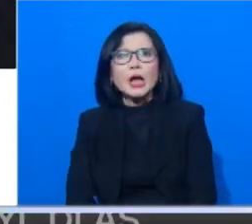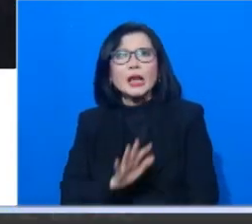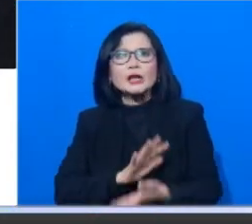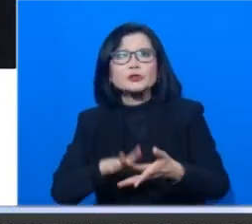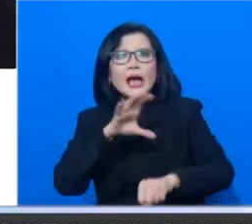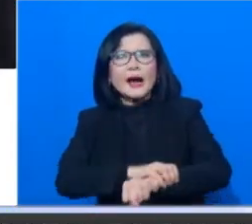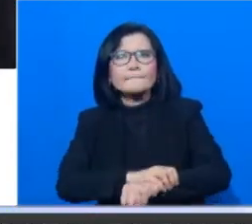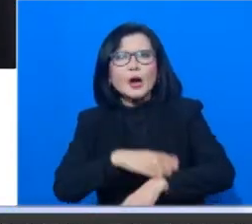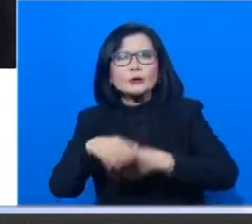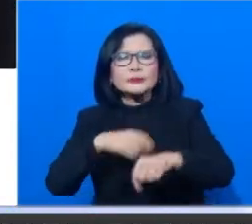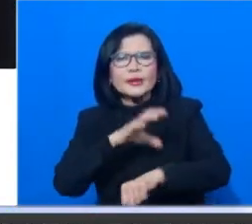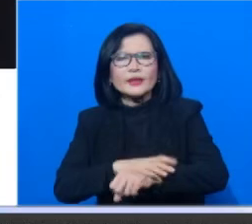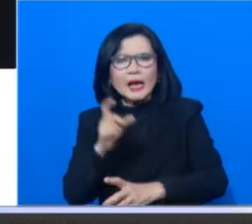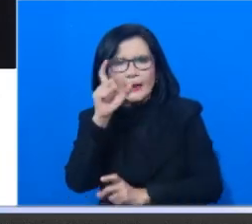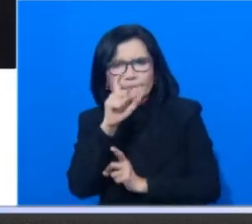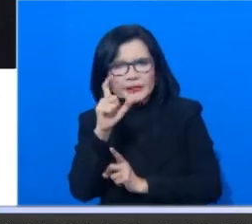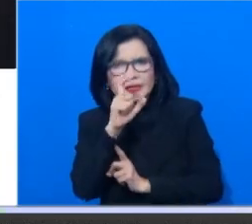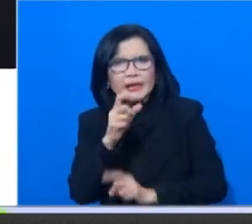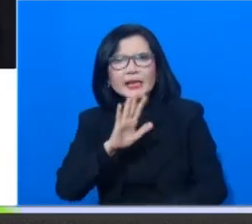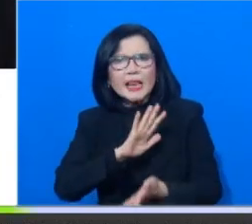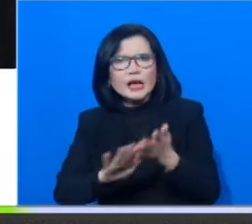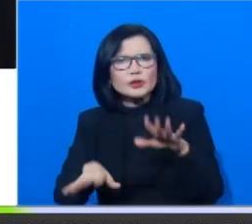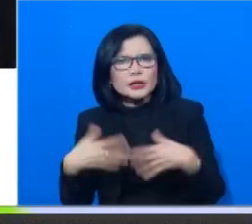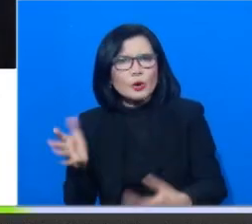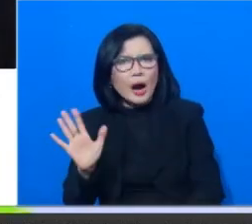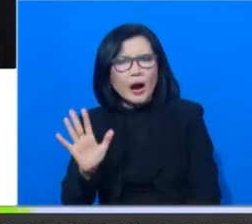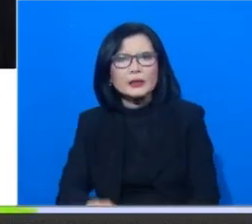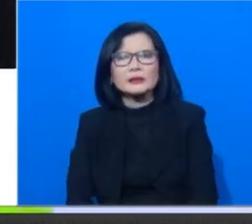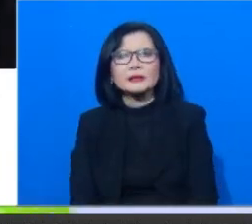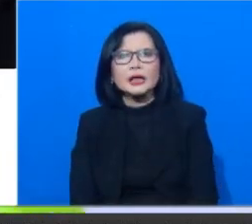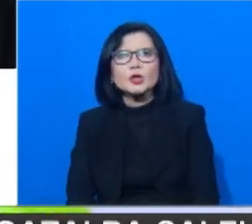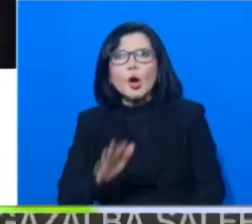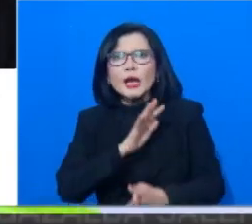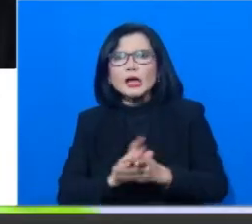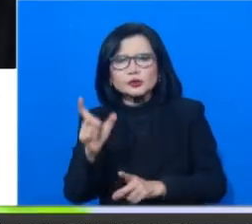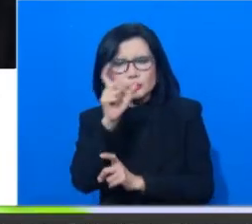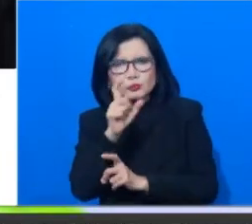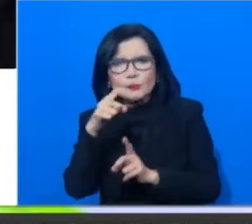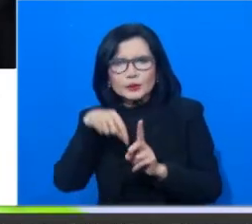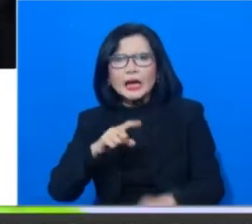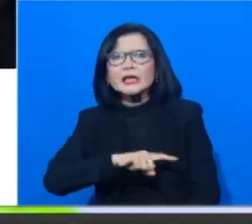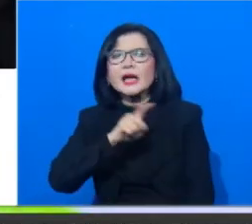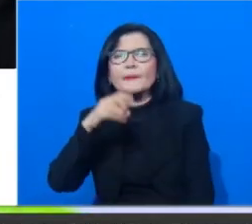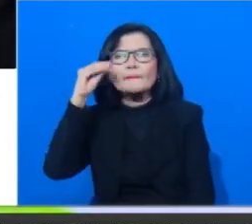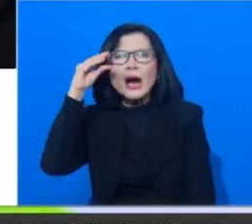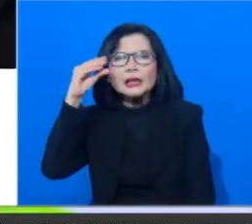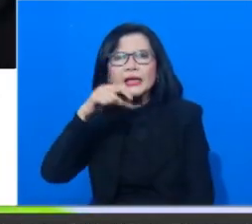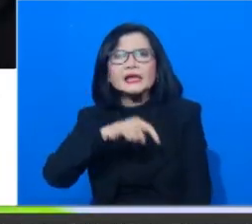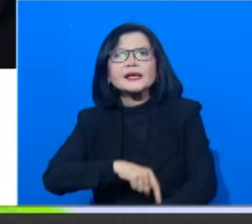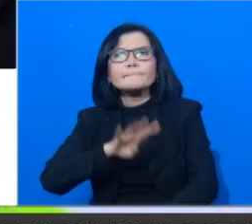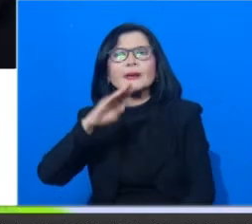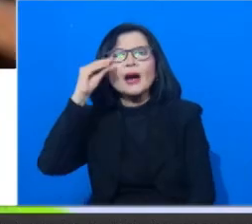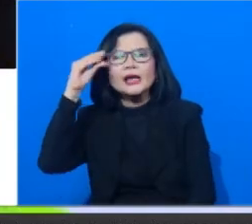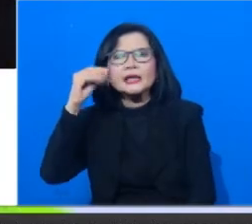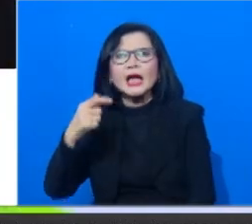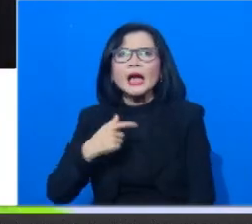penangkapan Apakah proses penyedikan langsung langsung atau seperti apa di hari itu itu langsung penyidikan sampai pagi sekitar jam an jam pagi